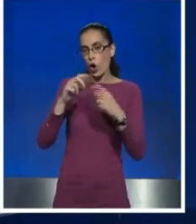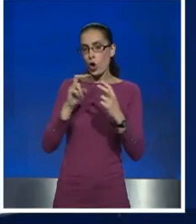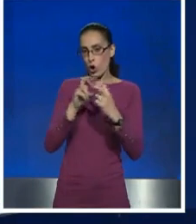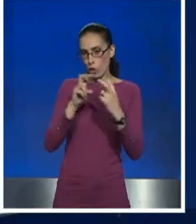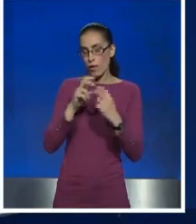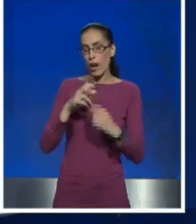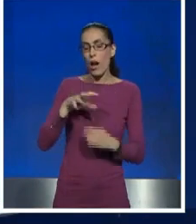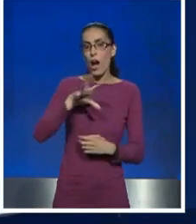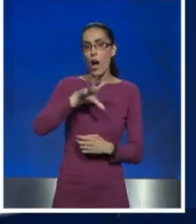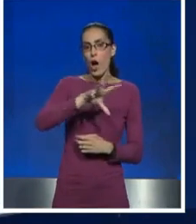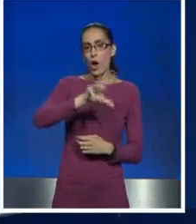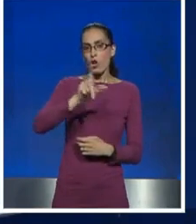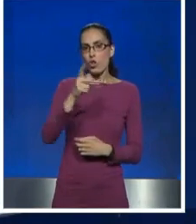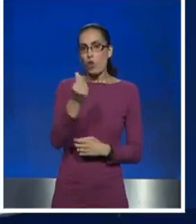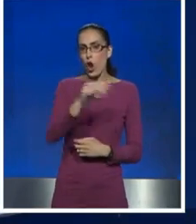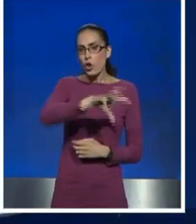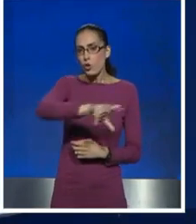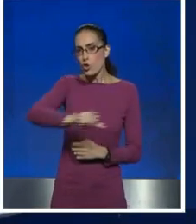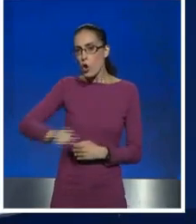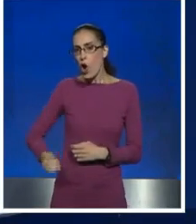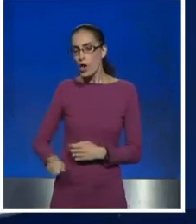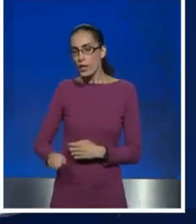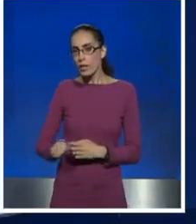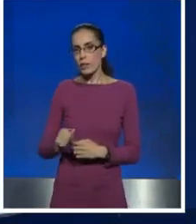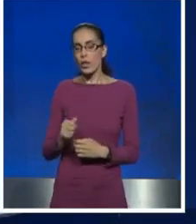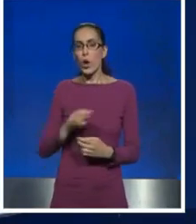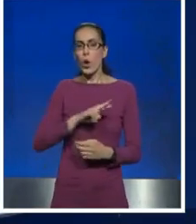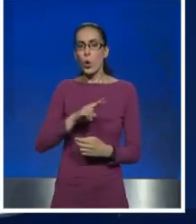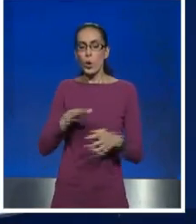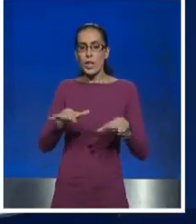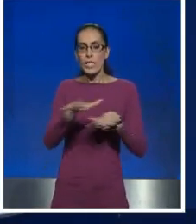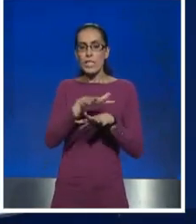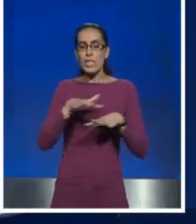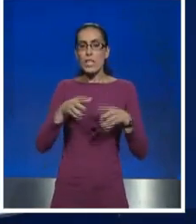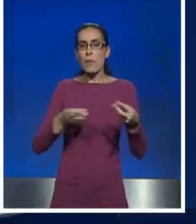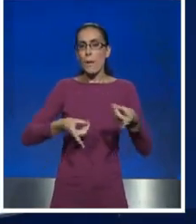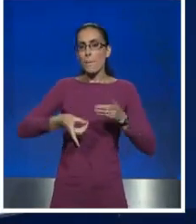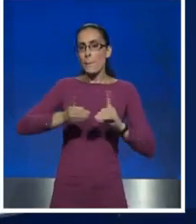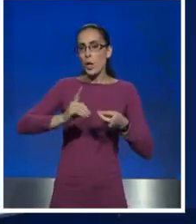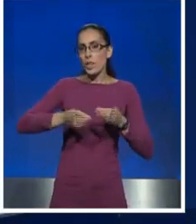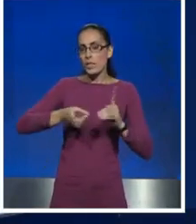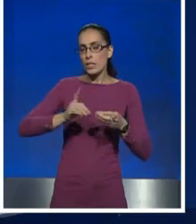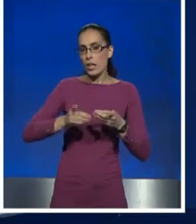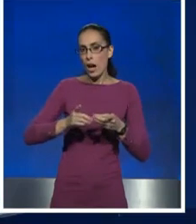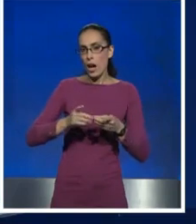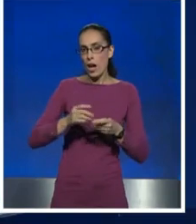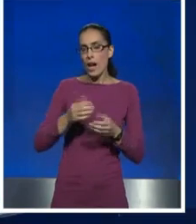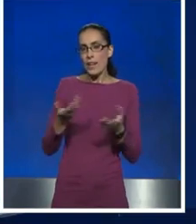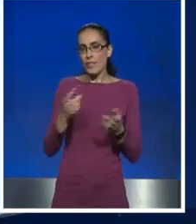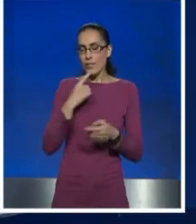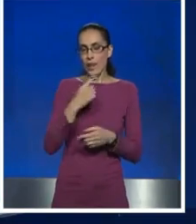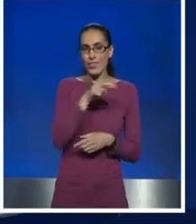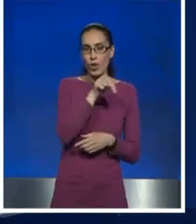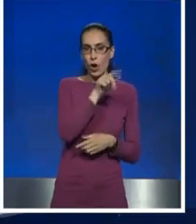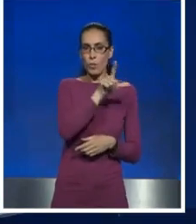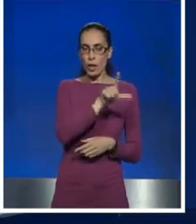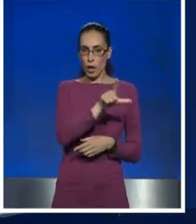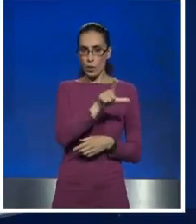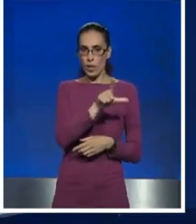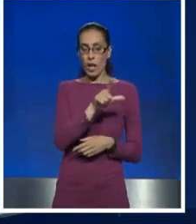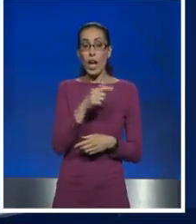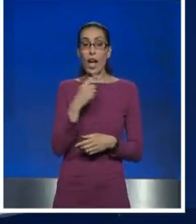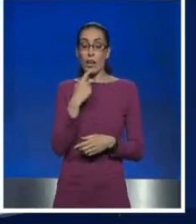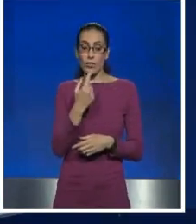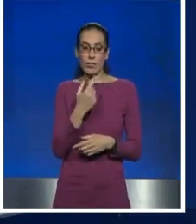din is-sistema politika fejn kif jgħid Nur mill-ewwel isejħilha iż-żewġ maħbubin